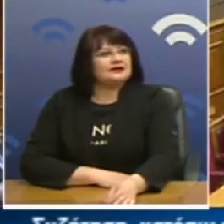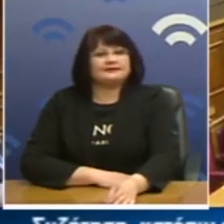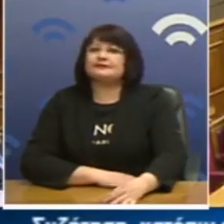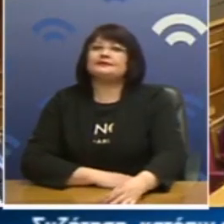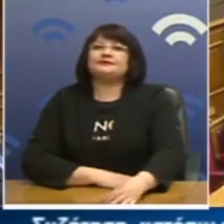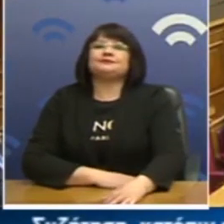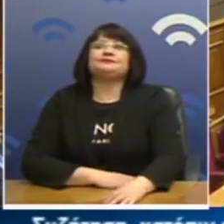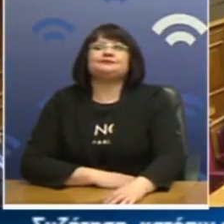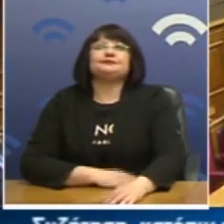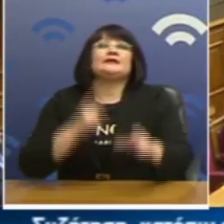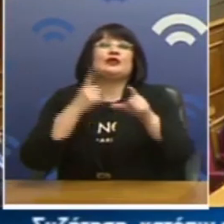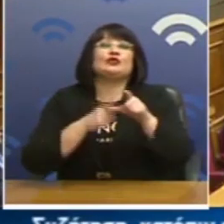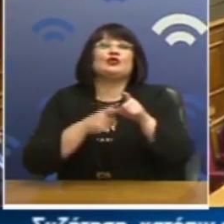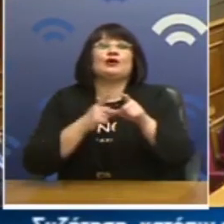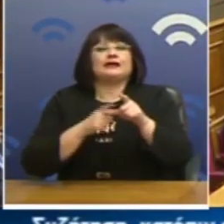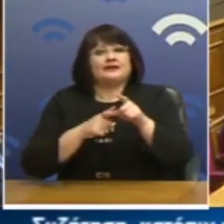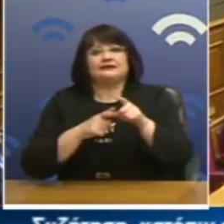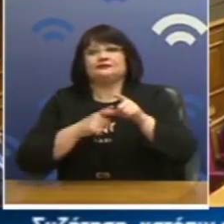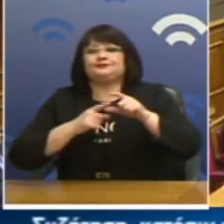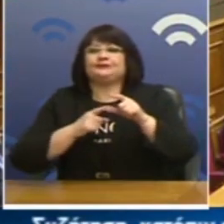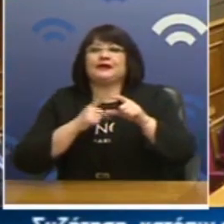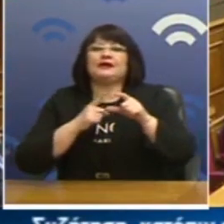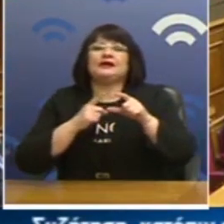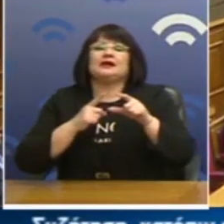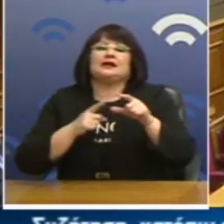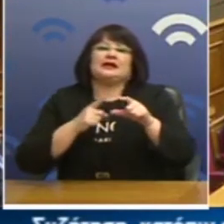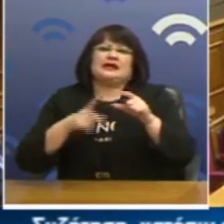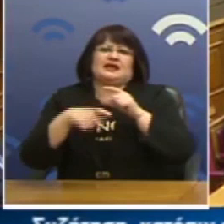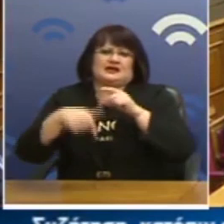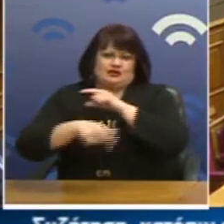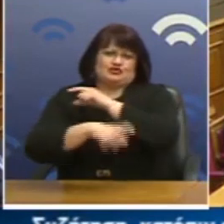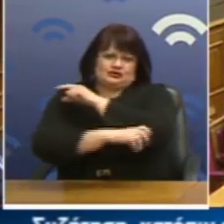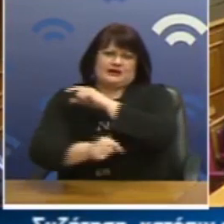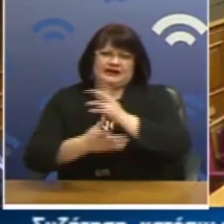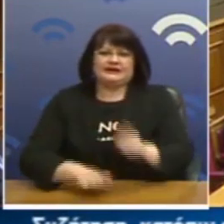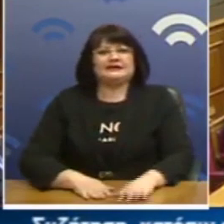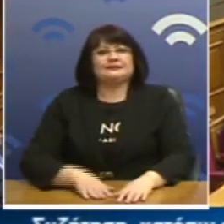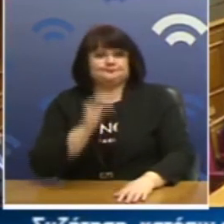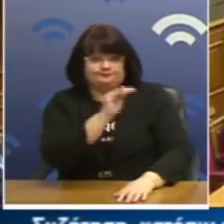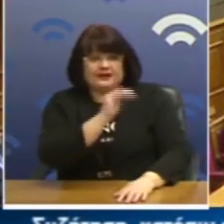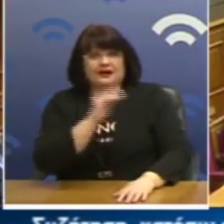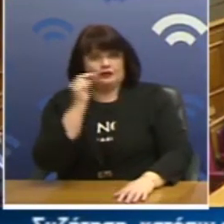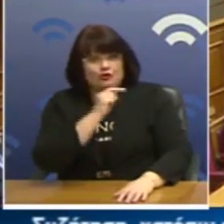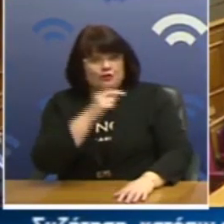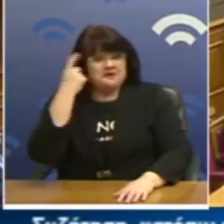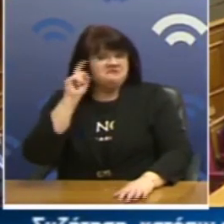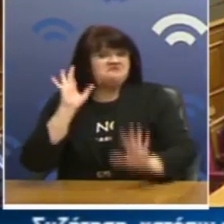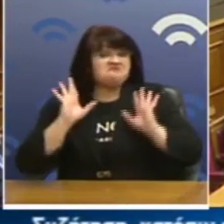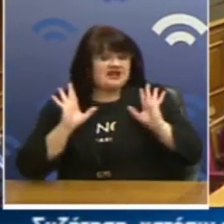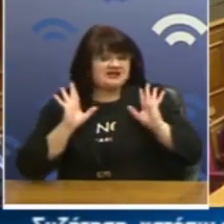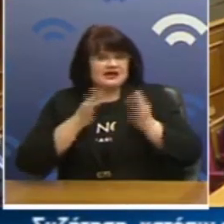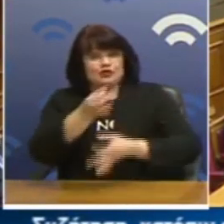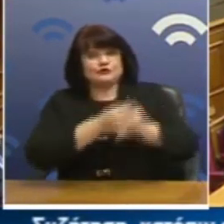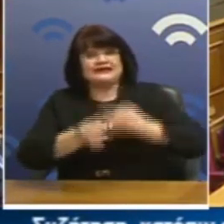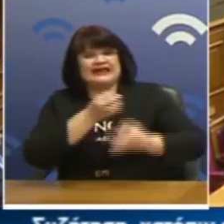Κύριε Πρωθυπουργέ, δεν γνωρίζω πραγματικά πού αναφέρεστε και παρουσιάζετε την